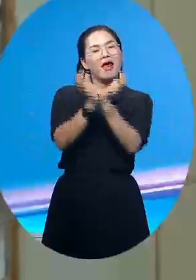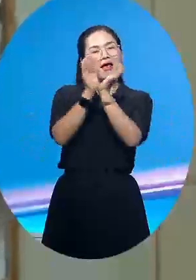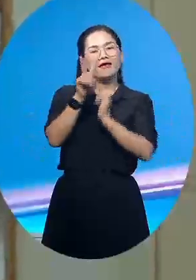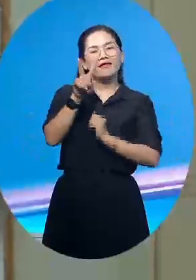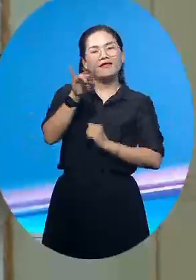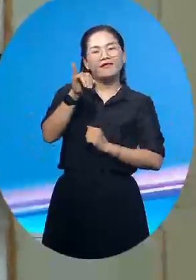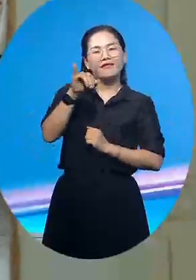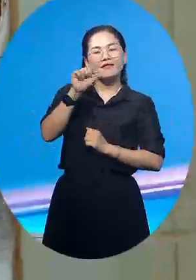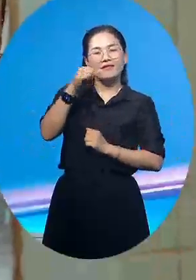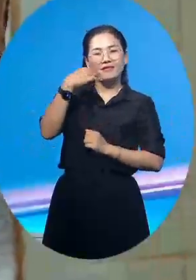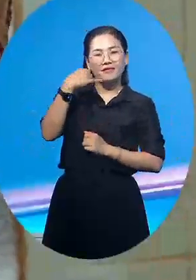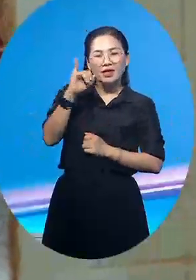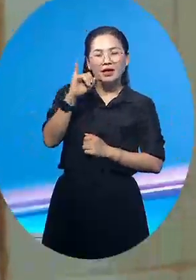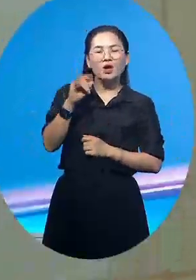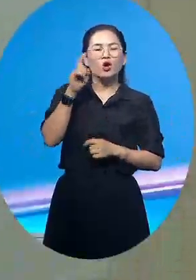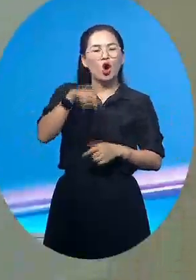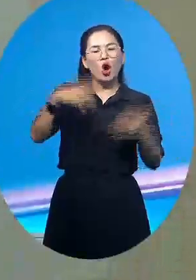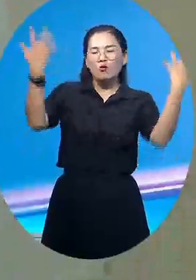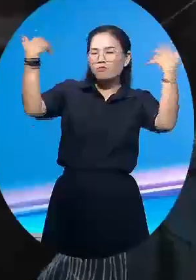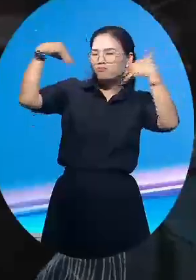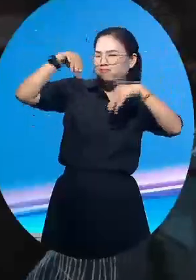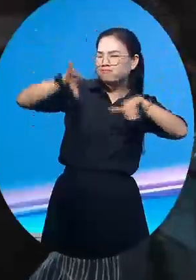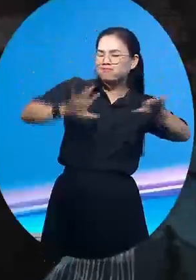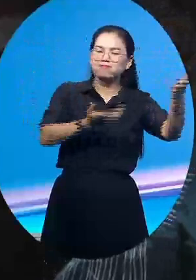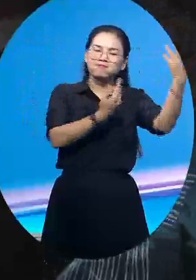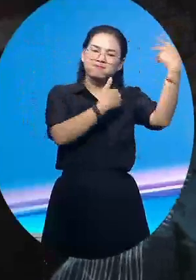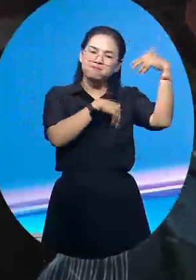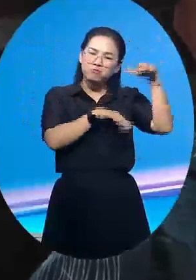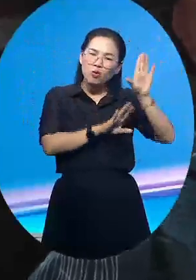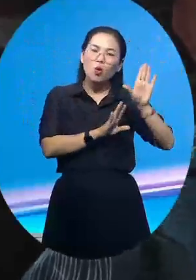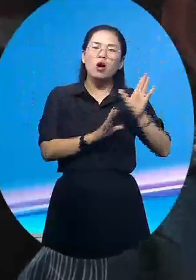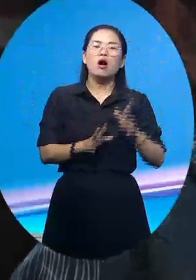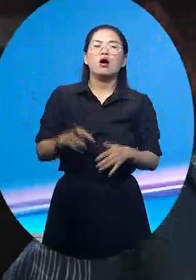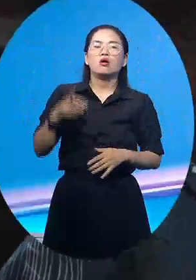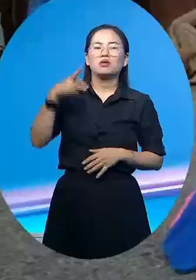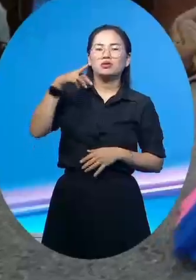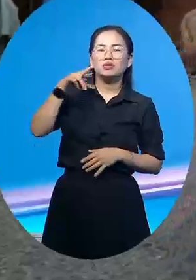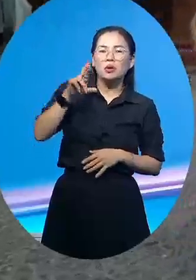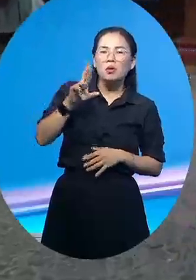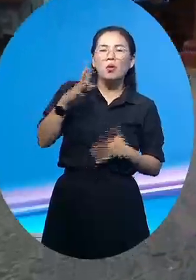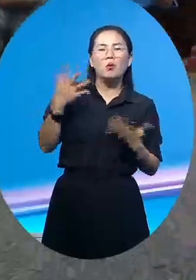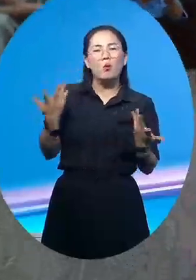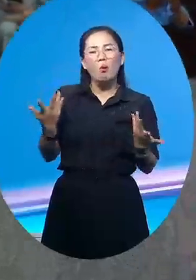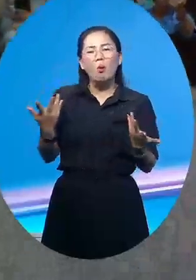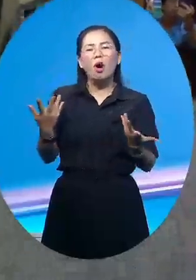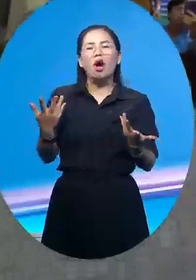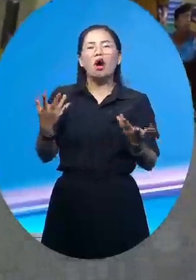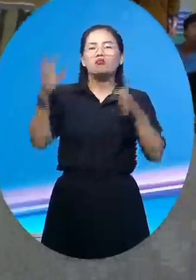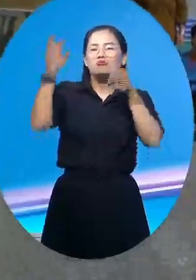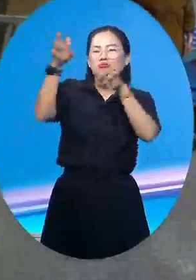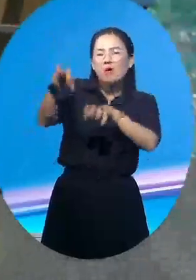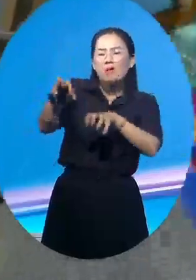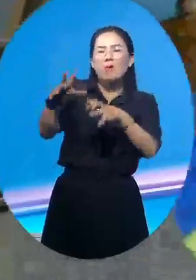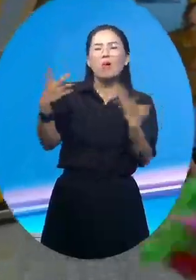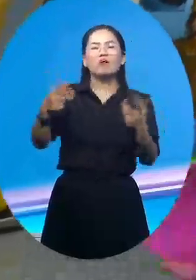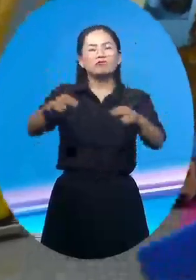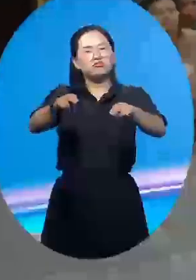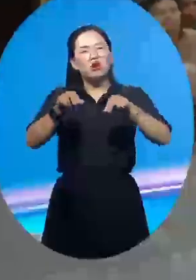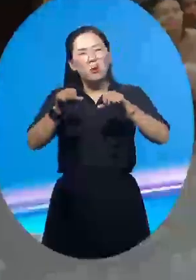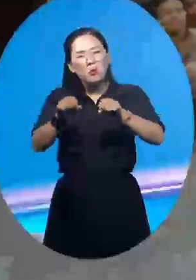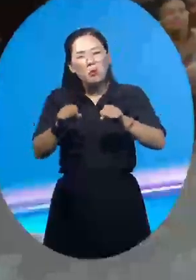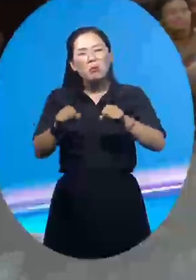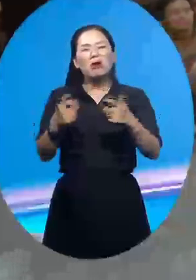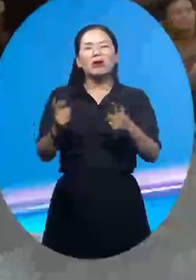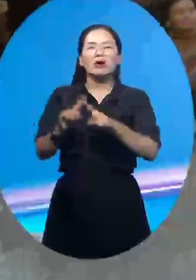chức nhiều chương trình biểu diễn nghệ thuật độc đáo như Múa mâm vàng múa rồng nhang long mã hay những trích đoạn cải lương đặc sắc về sự tích của